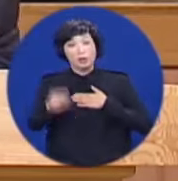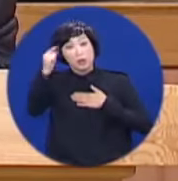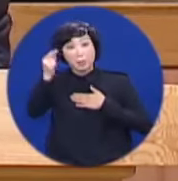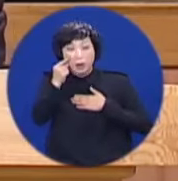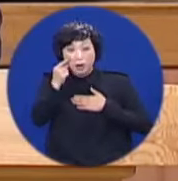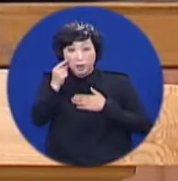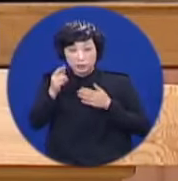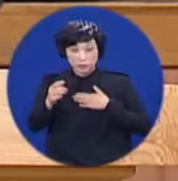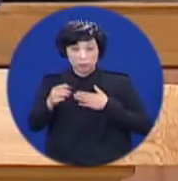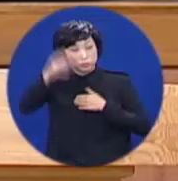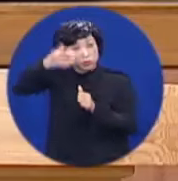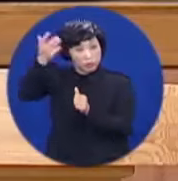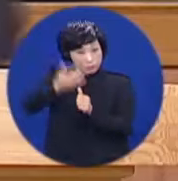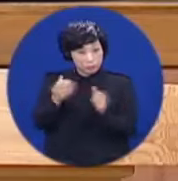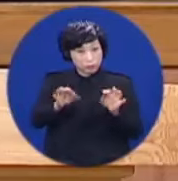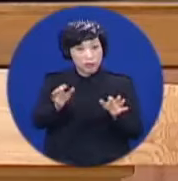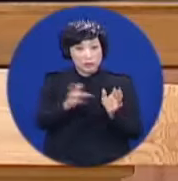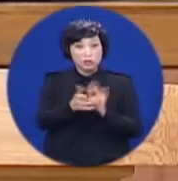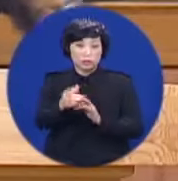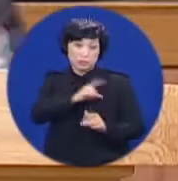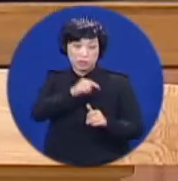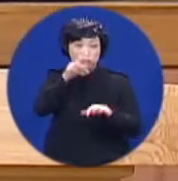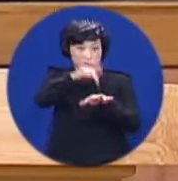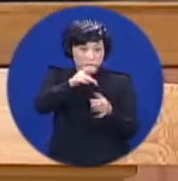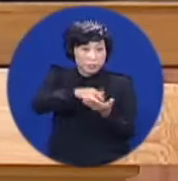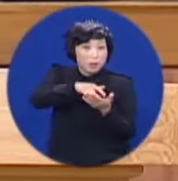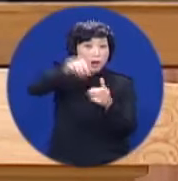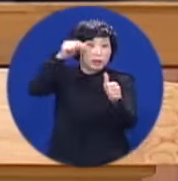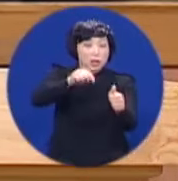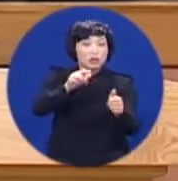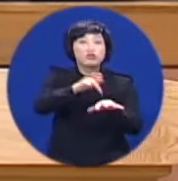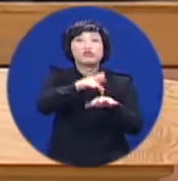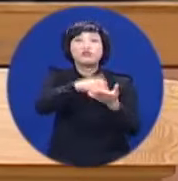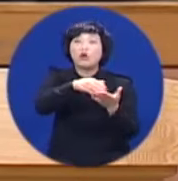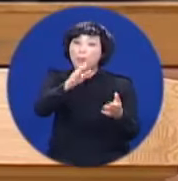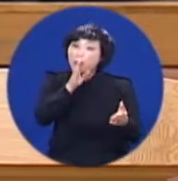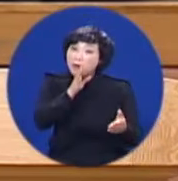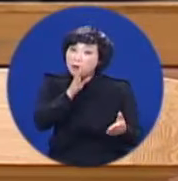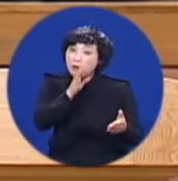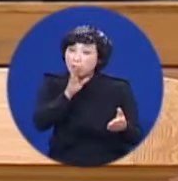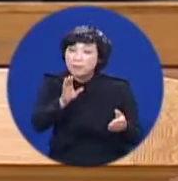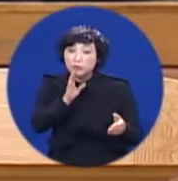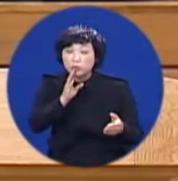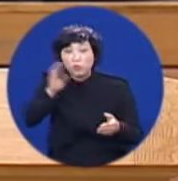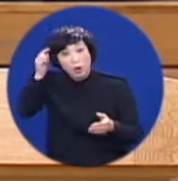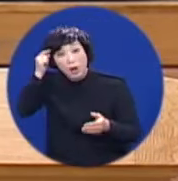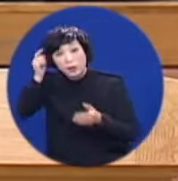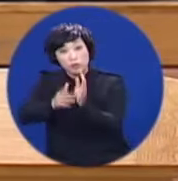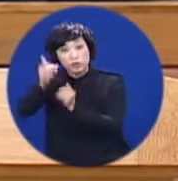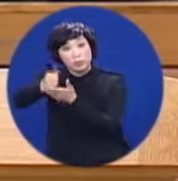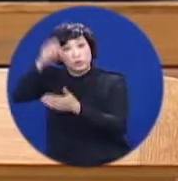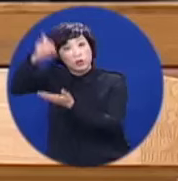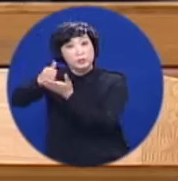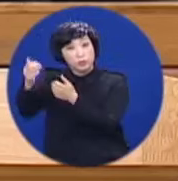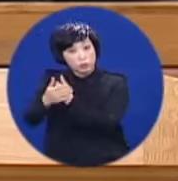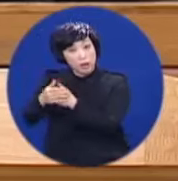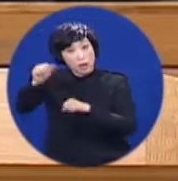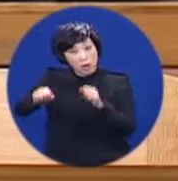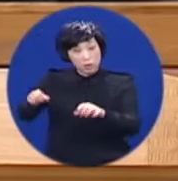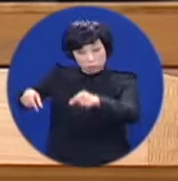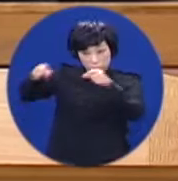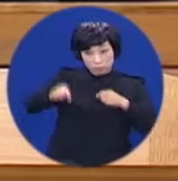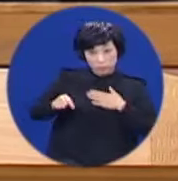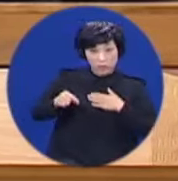나간다. 확신할 때 나간다 이 말입니다. 예수님이 성령으로 하셨으면 나에게도 그 성령이